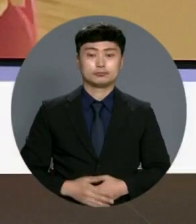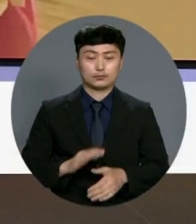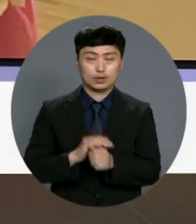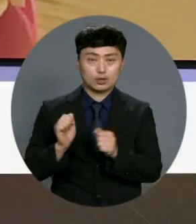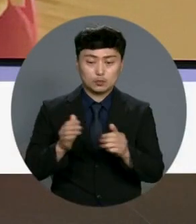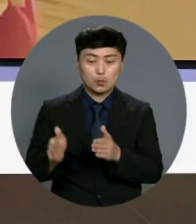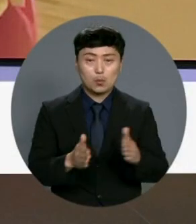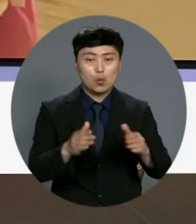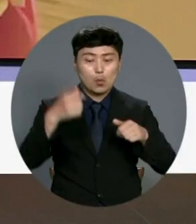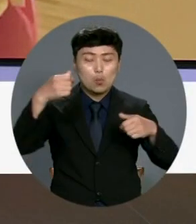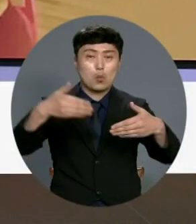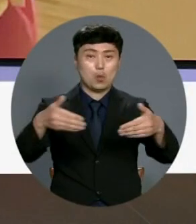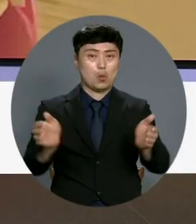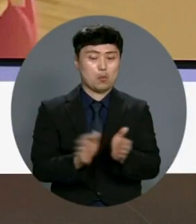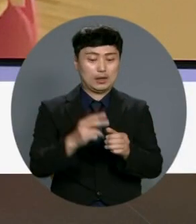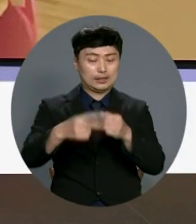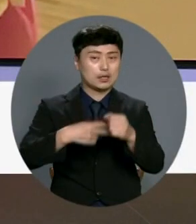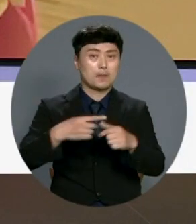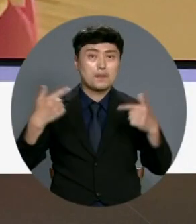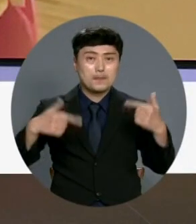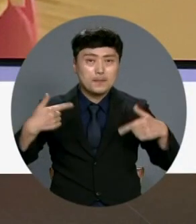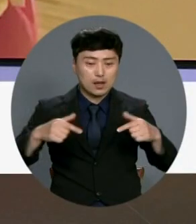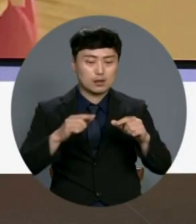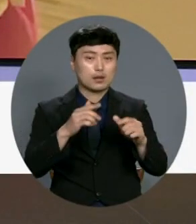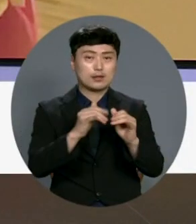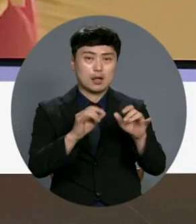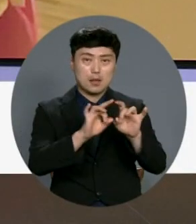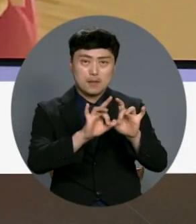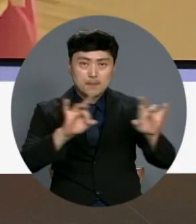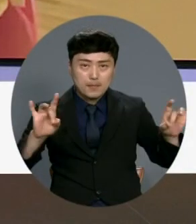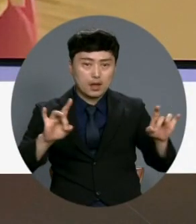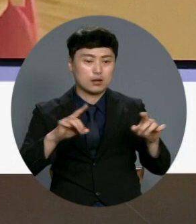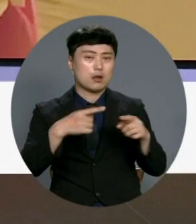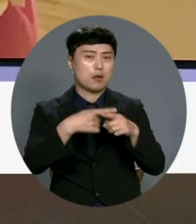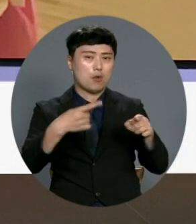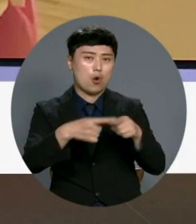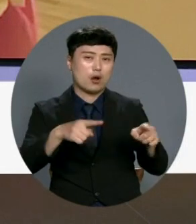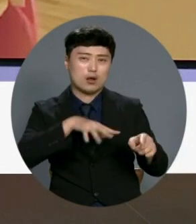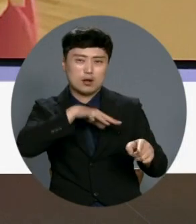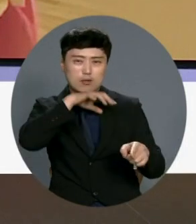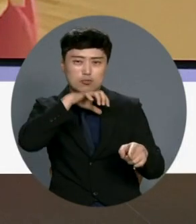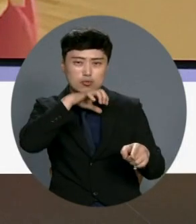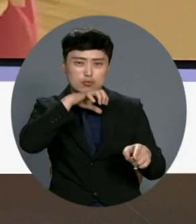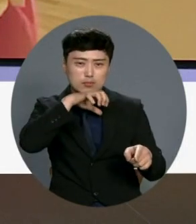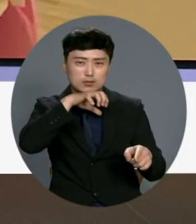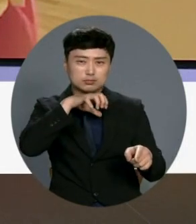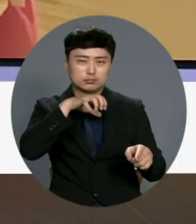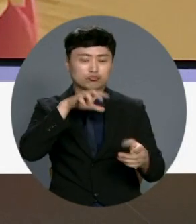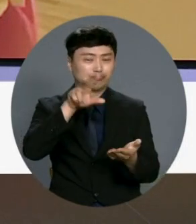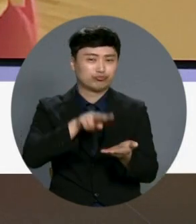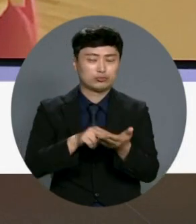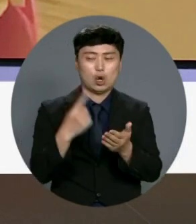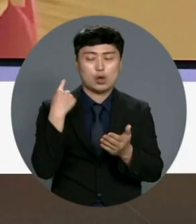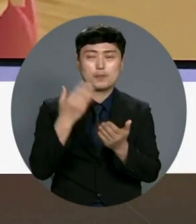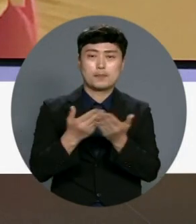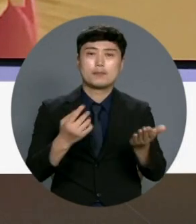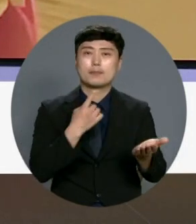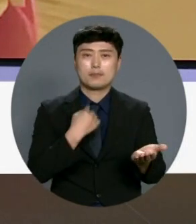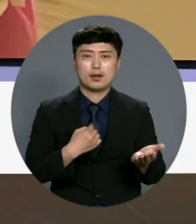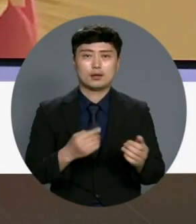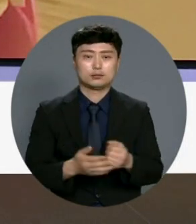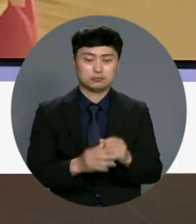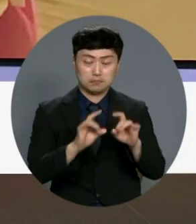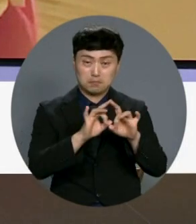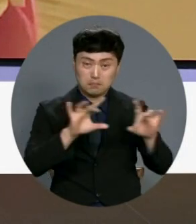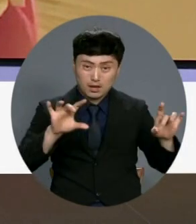경북 도립무용단에서 2년마다 하는 단원 평정시험이 불공정 논란에 휩싸였다는 소식 어제 전해드렸습니다.